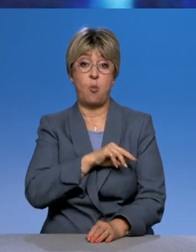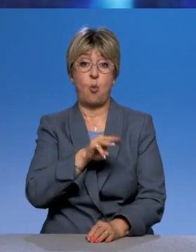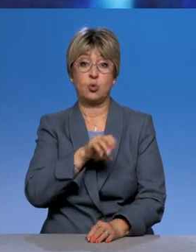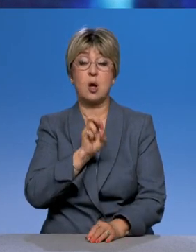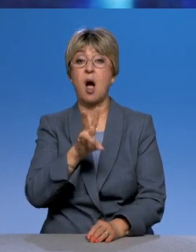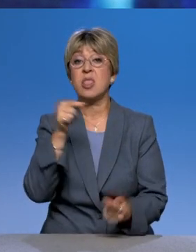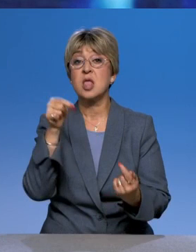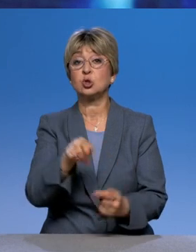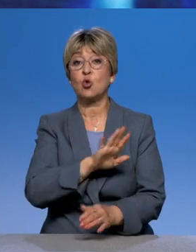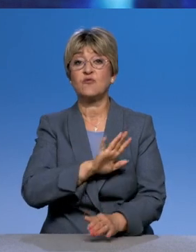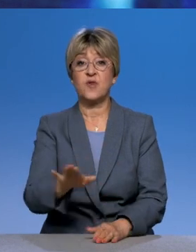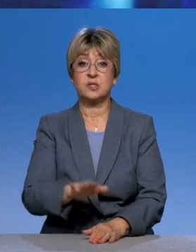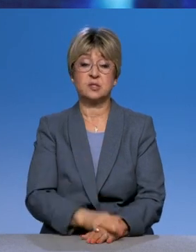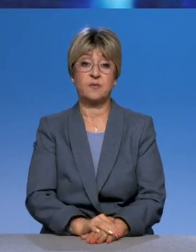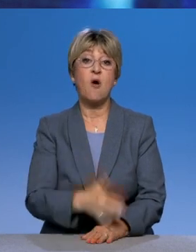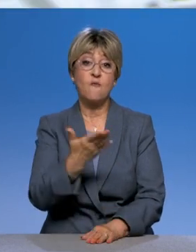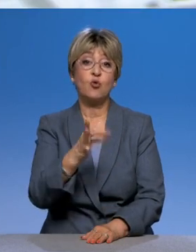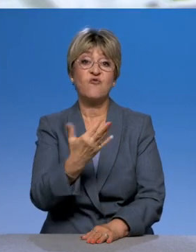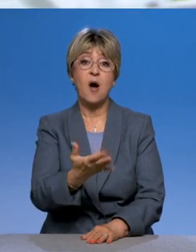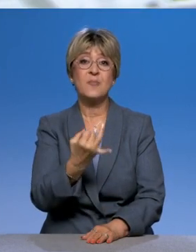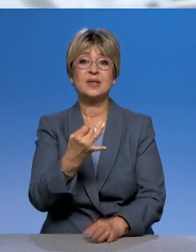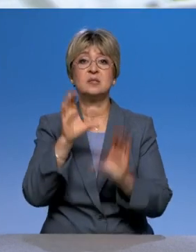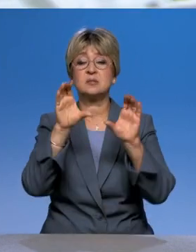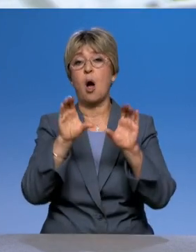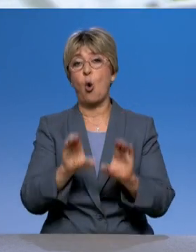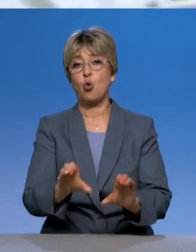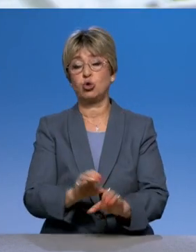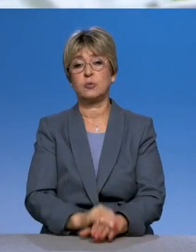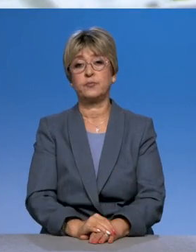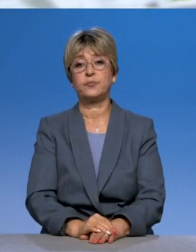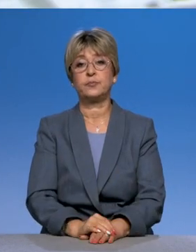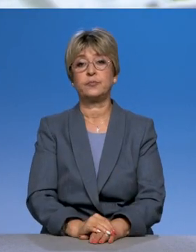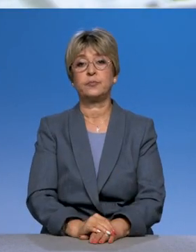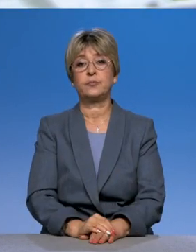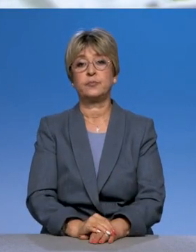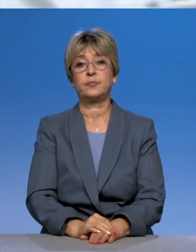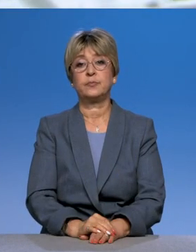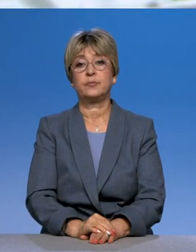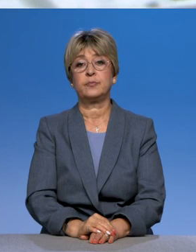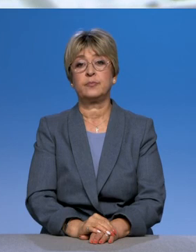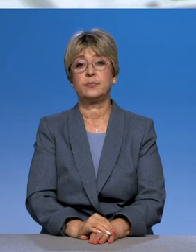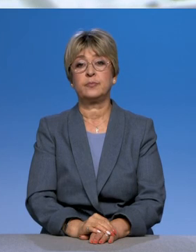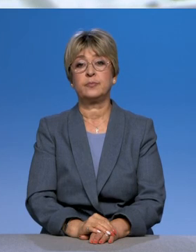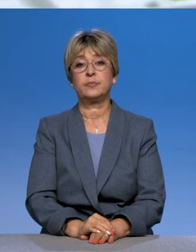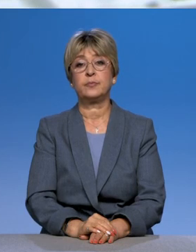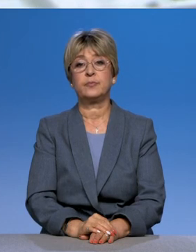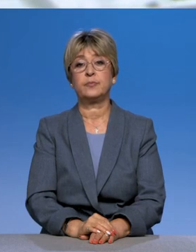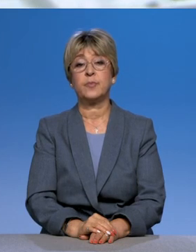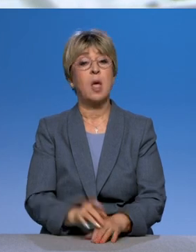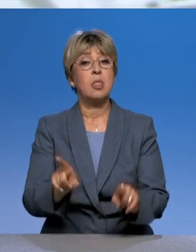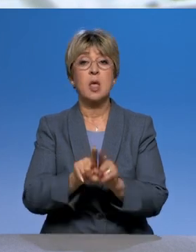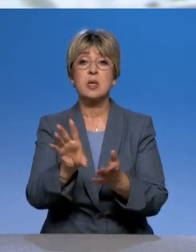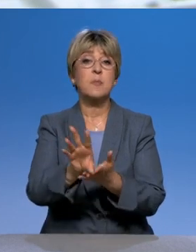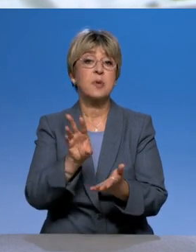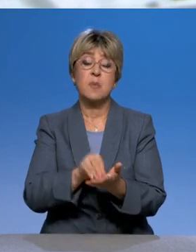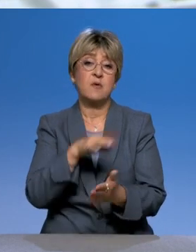несоответствие наших законов и фактическое, как бы, понимаете, вопрос в чем? Да, Николай, да, и таких примеров. Вас... Хороший пример.